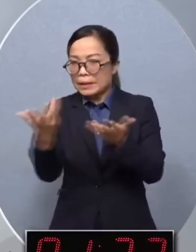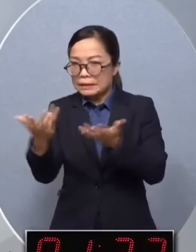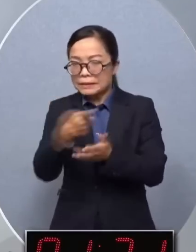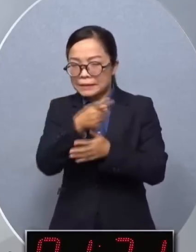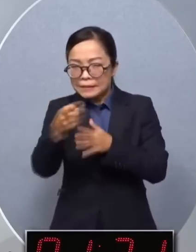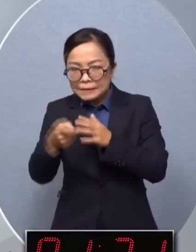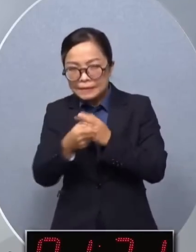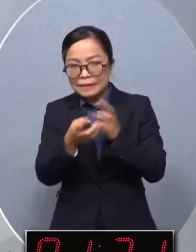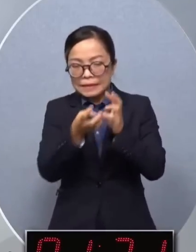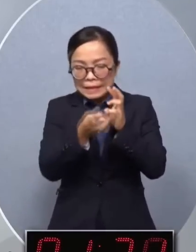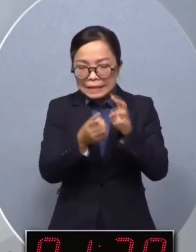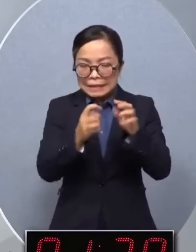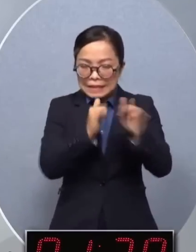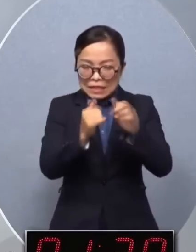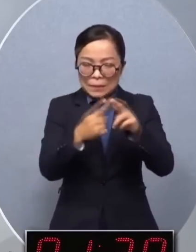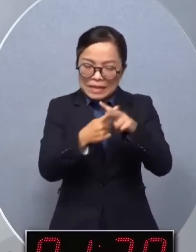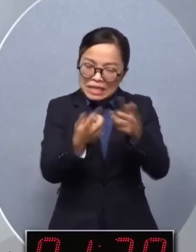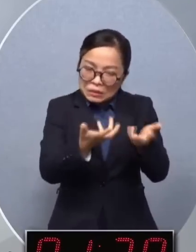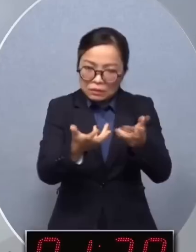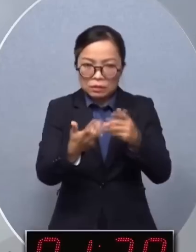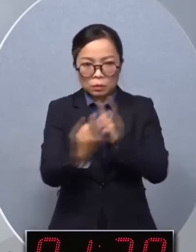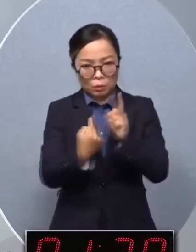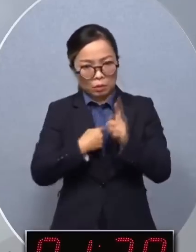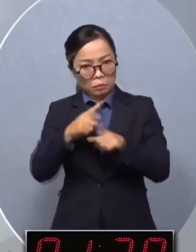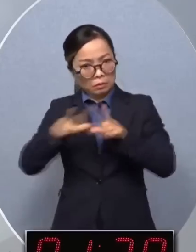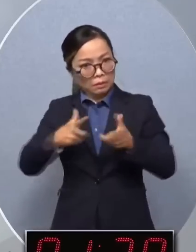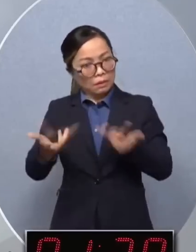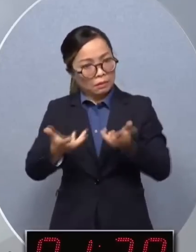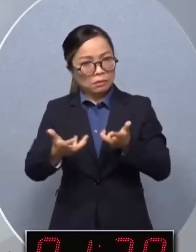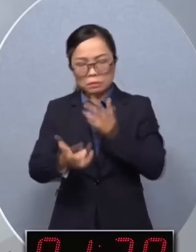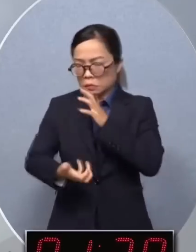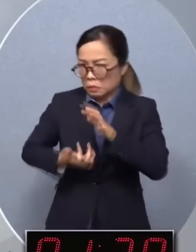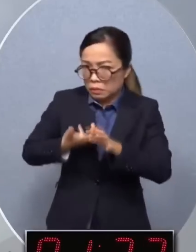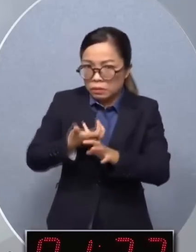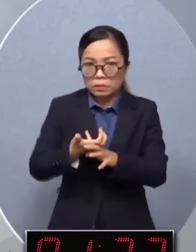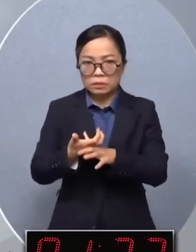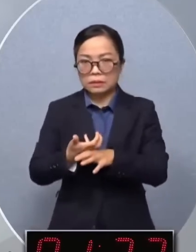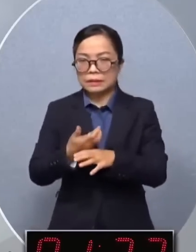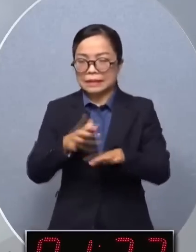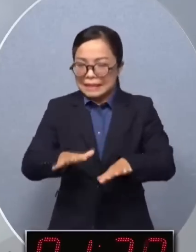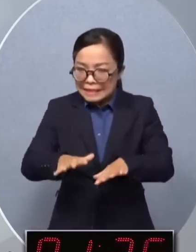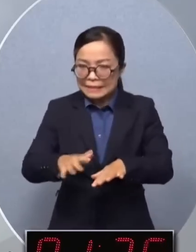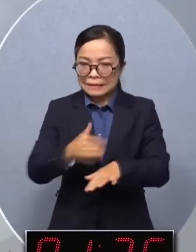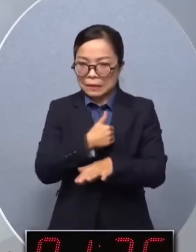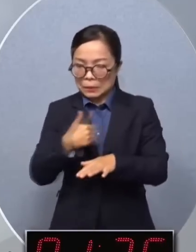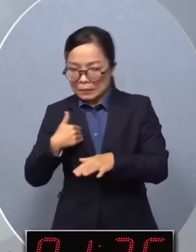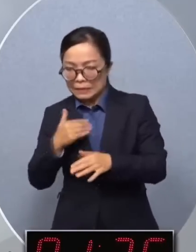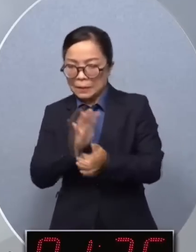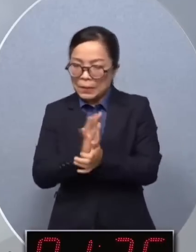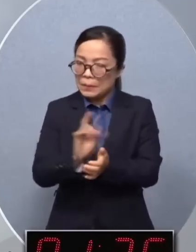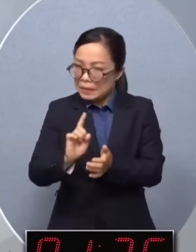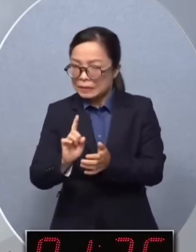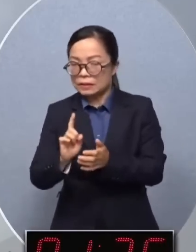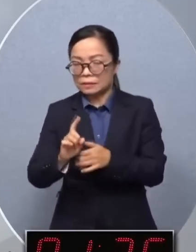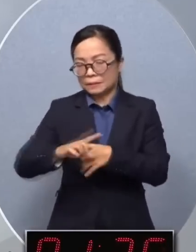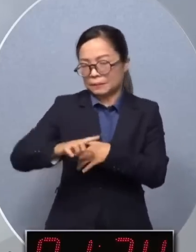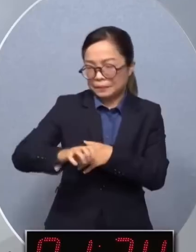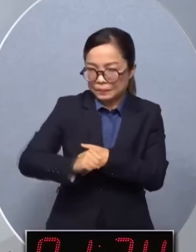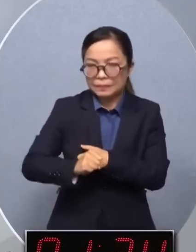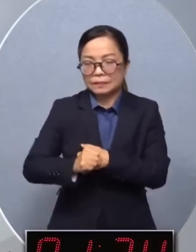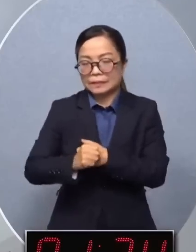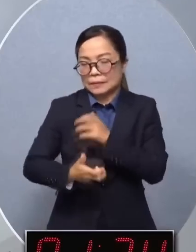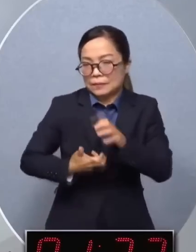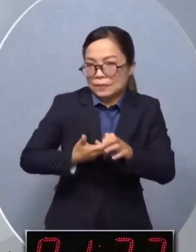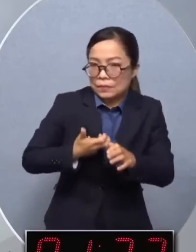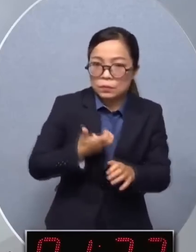事都是我的大事，我都用全心全力的把握我现在能够为他们服务的机会，